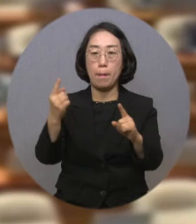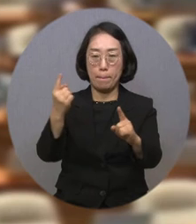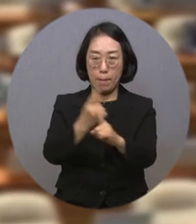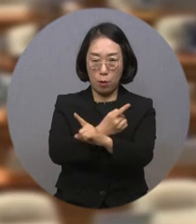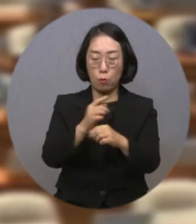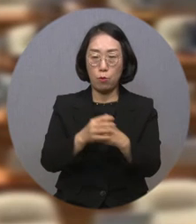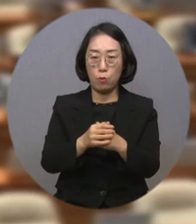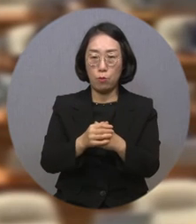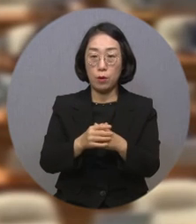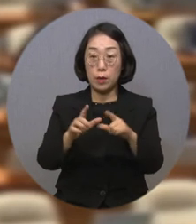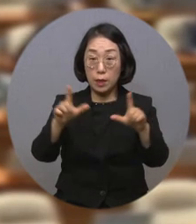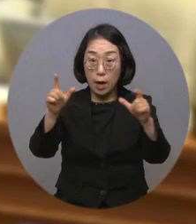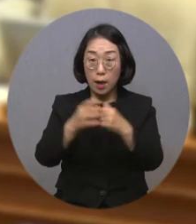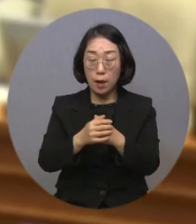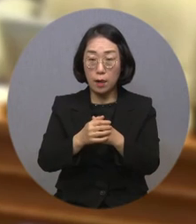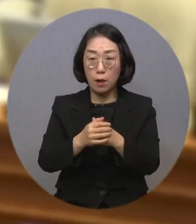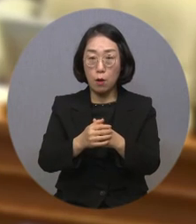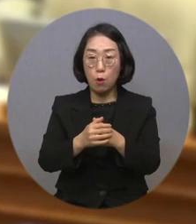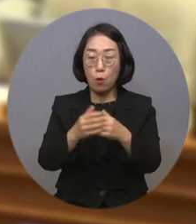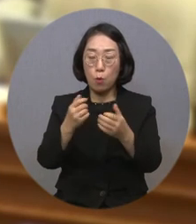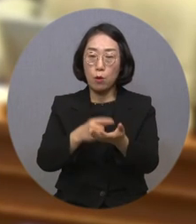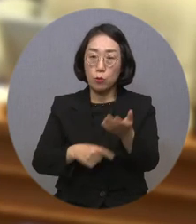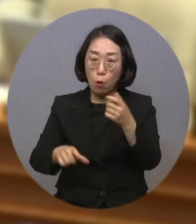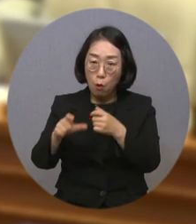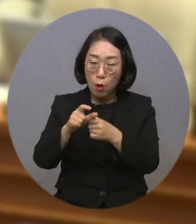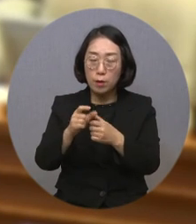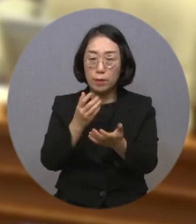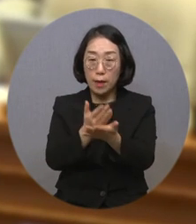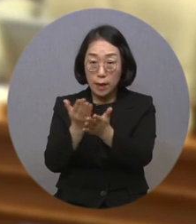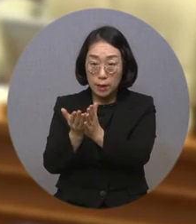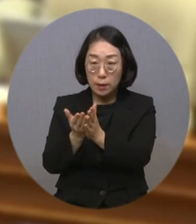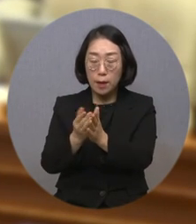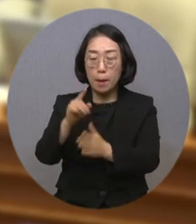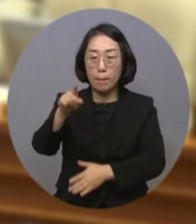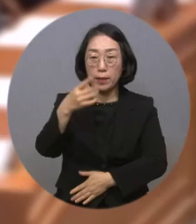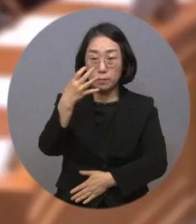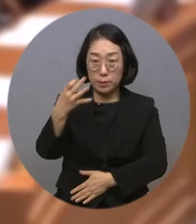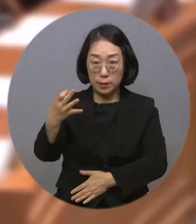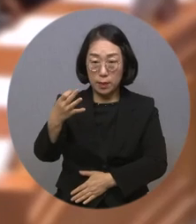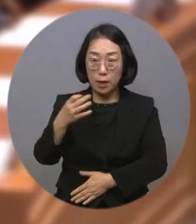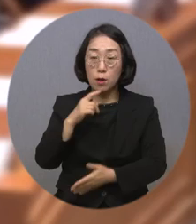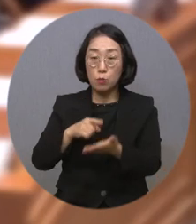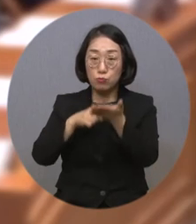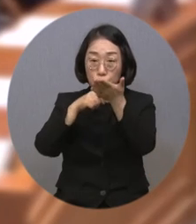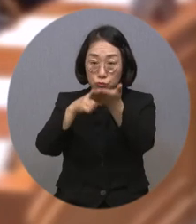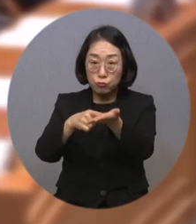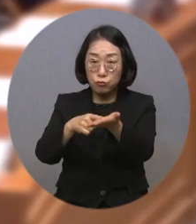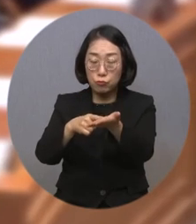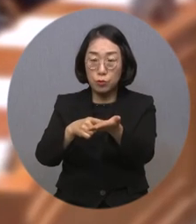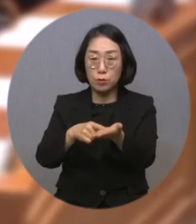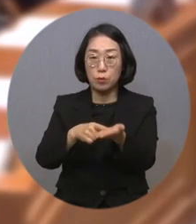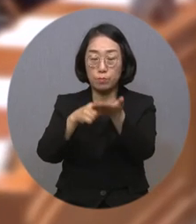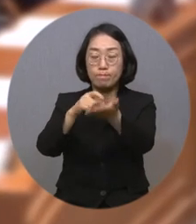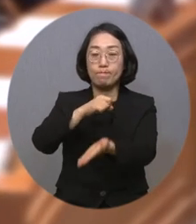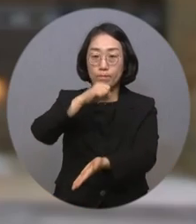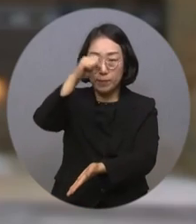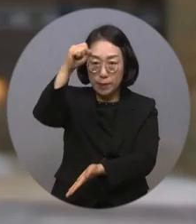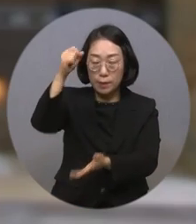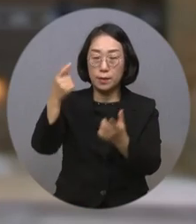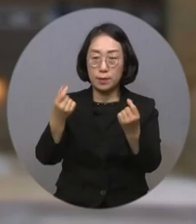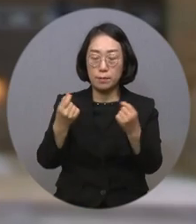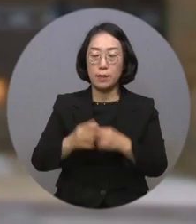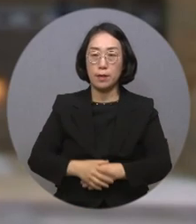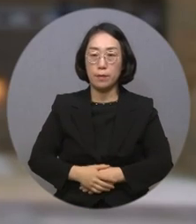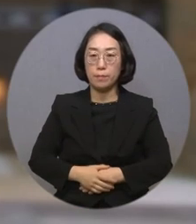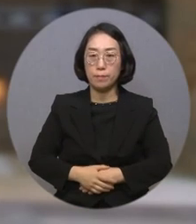한편 이날 본회의에서는 해당 개정안에 포함해 총 114개 양건 이 국회 본회의 문턱을 나왔습니다